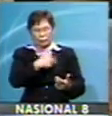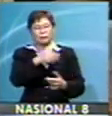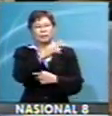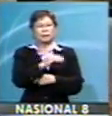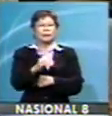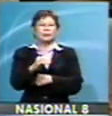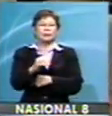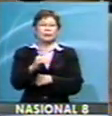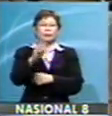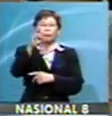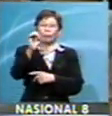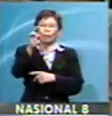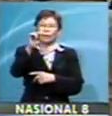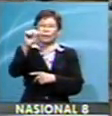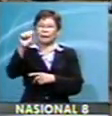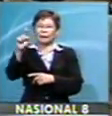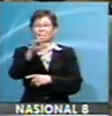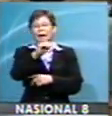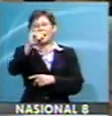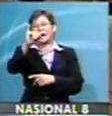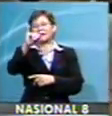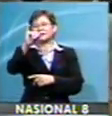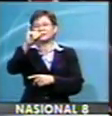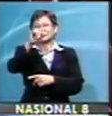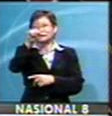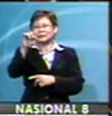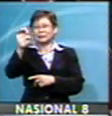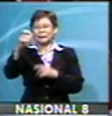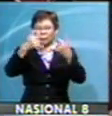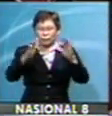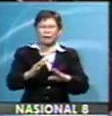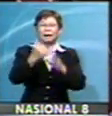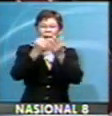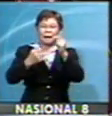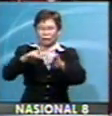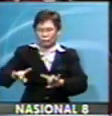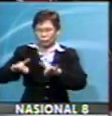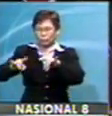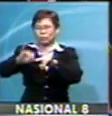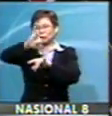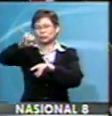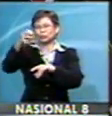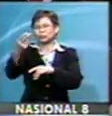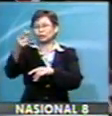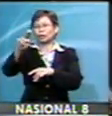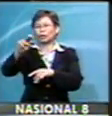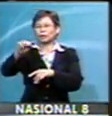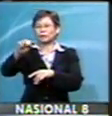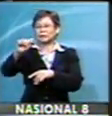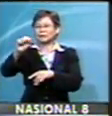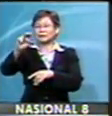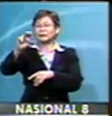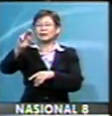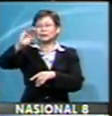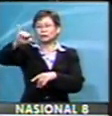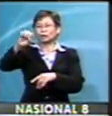Emmanuel Ken mne dan Isaac poupo serta pemain kelahiran Australia Jonathan mccain beliau